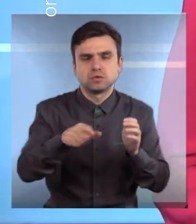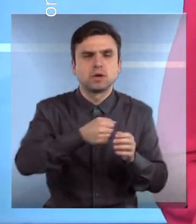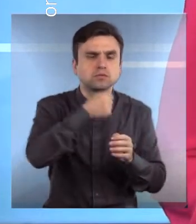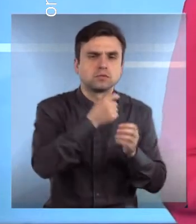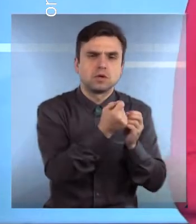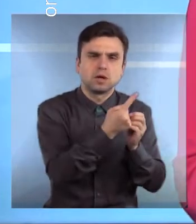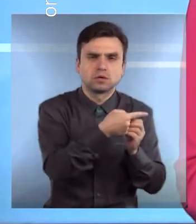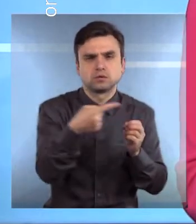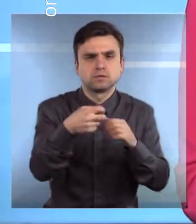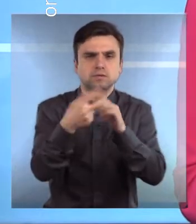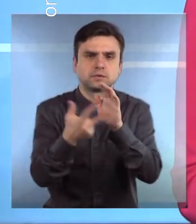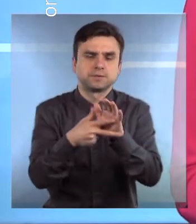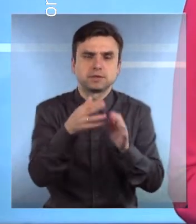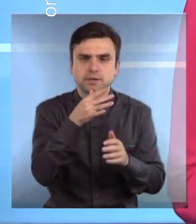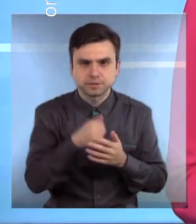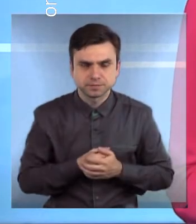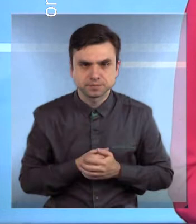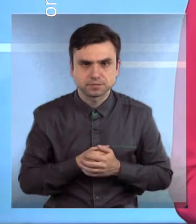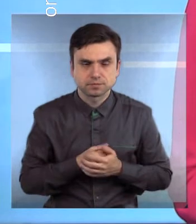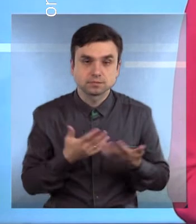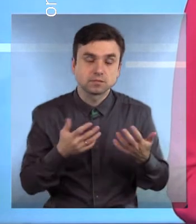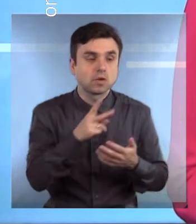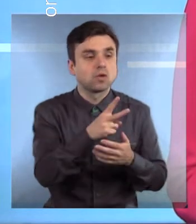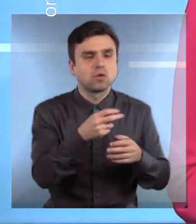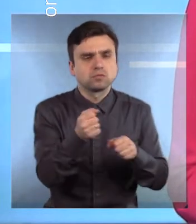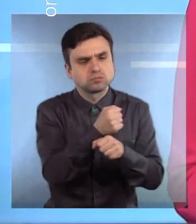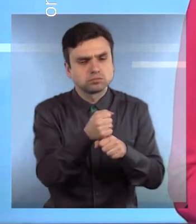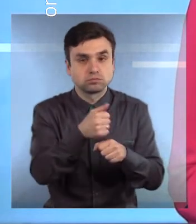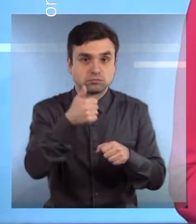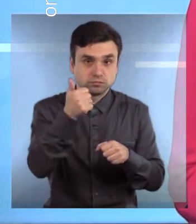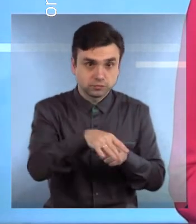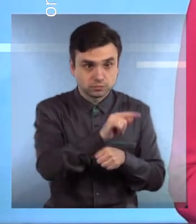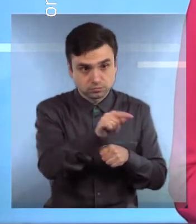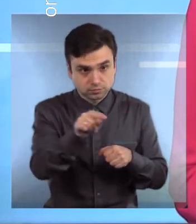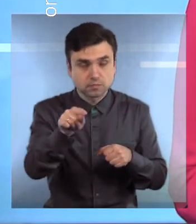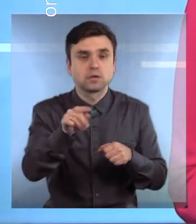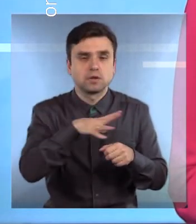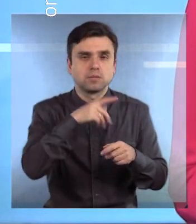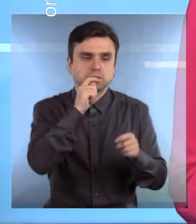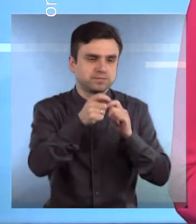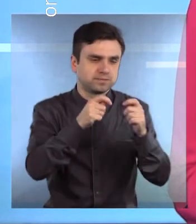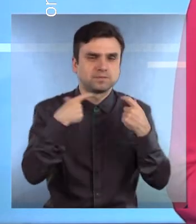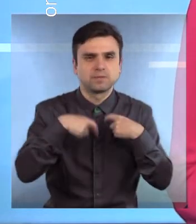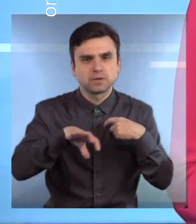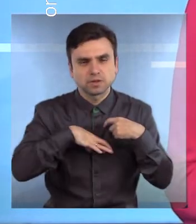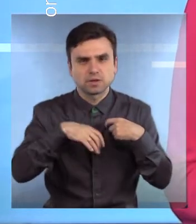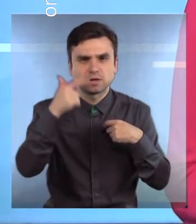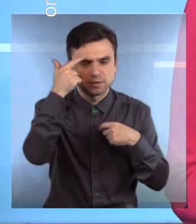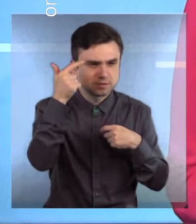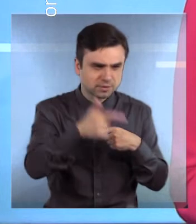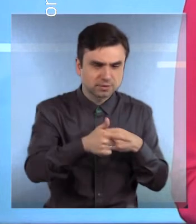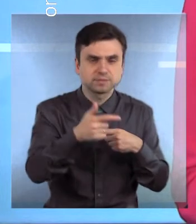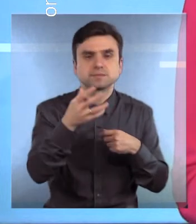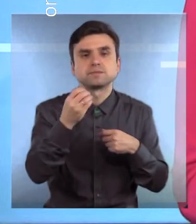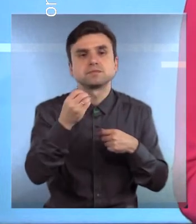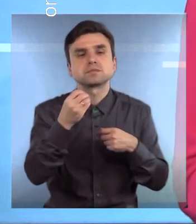кращих нагородили медалями та грамотами, а ще між переможцями в усіх вагових категоріях розподілили призовий фонд у розмірі